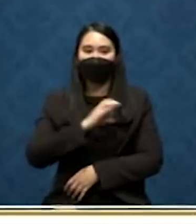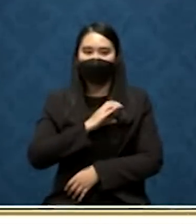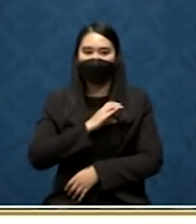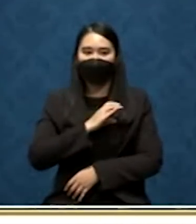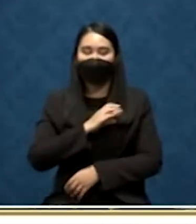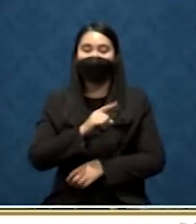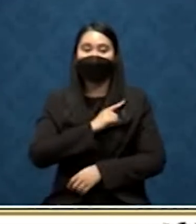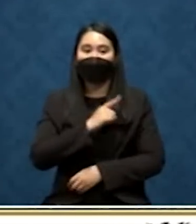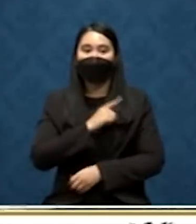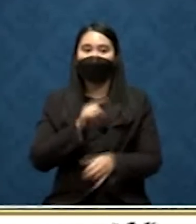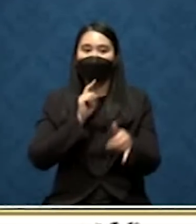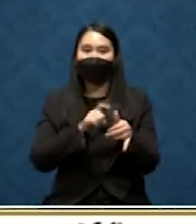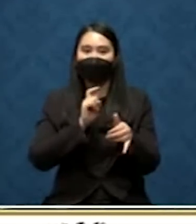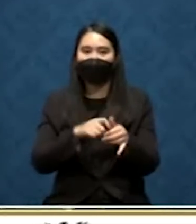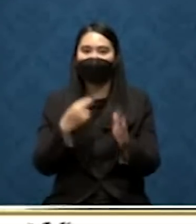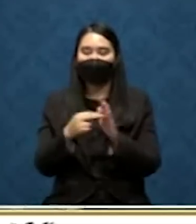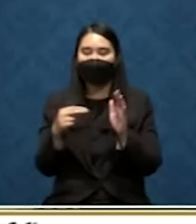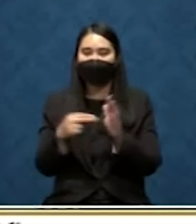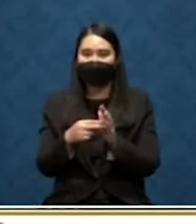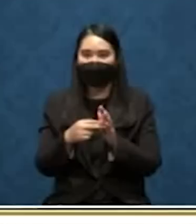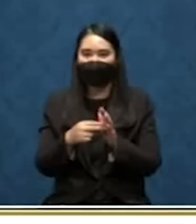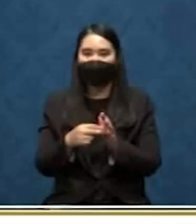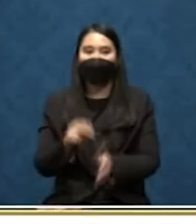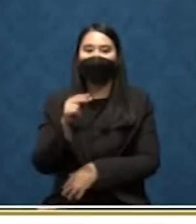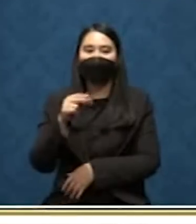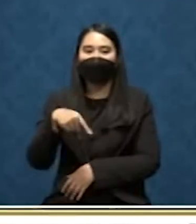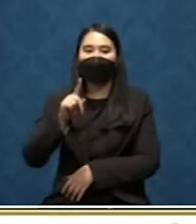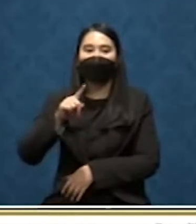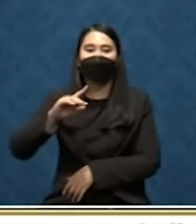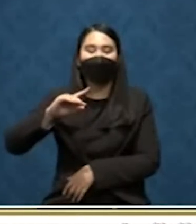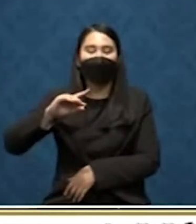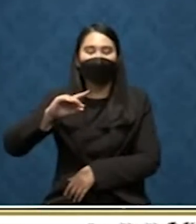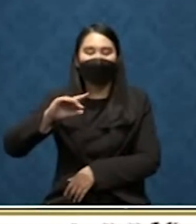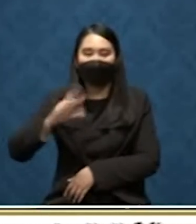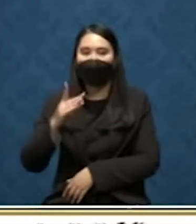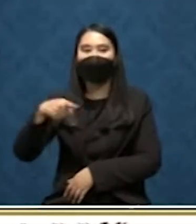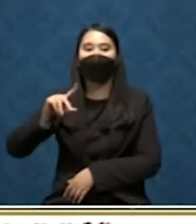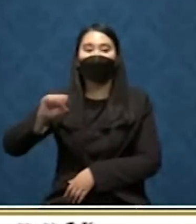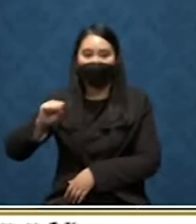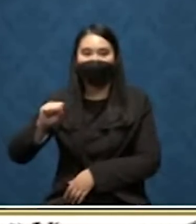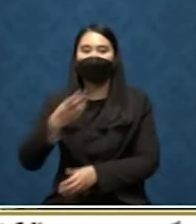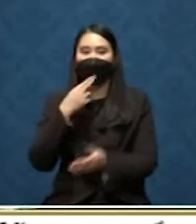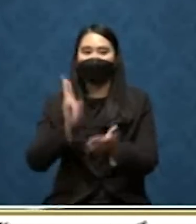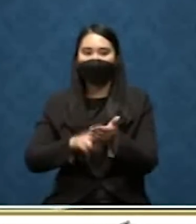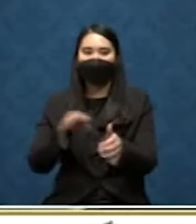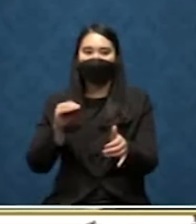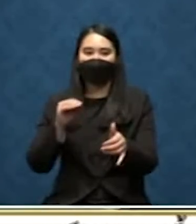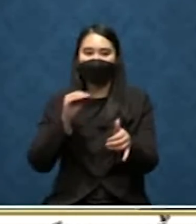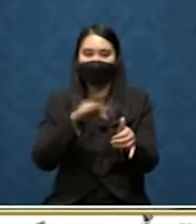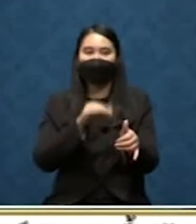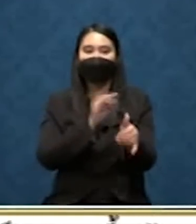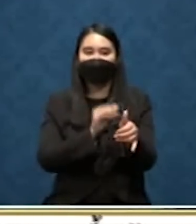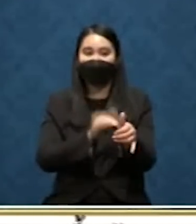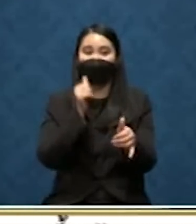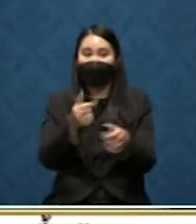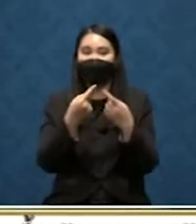สอบสวรซึ่ก็คือกองบญชาการปร่าบราภ stove หรอบอ reactor ปอส ออกหมายเรกได้ครับแต่ไม่เคย